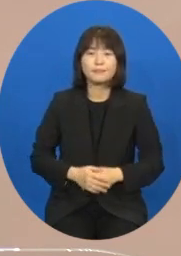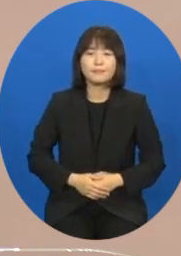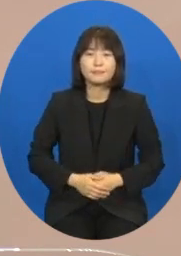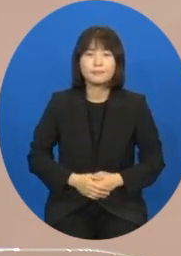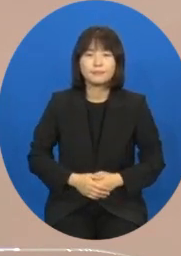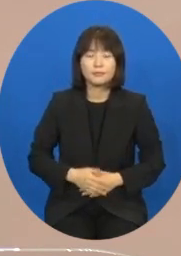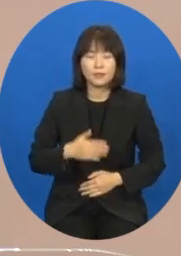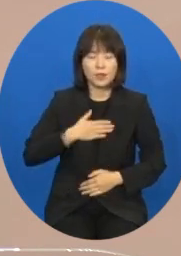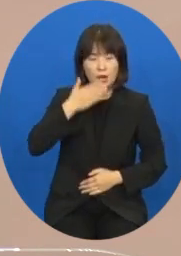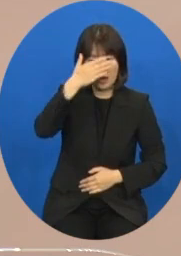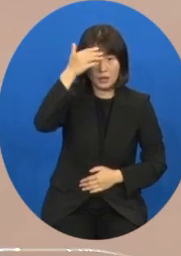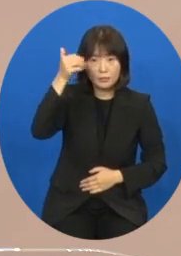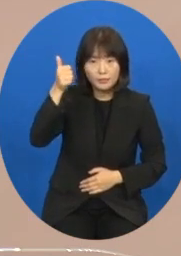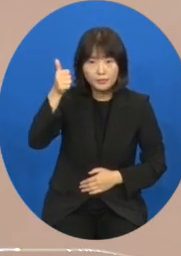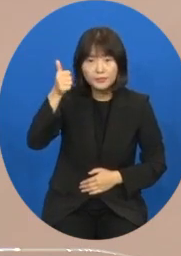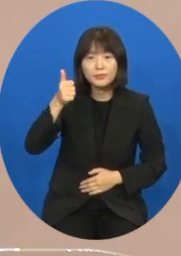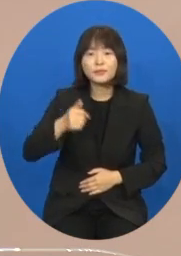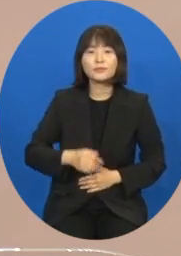저희 할아버님에게